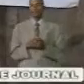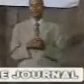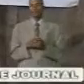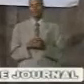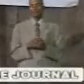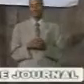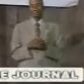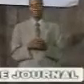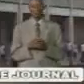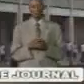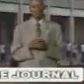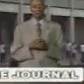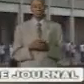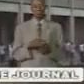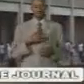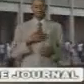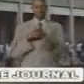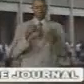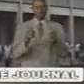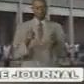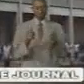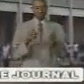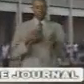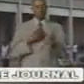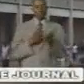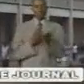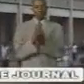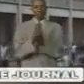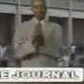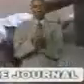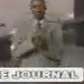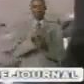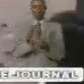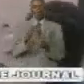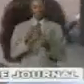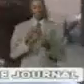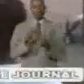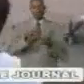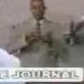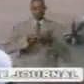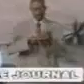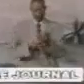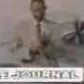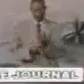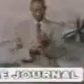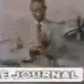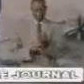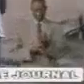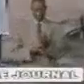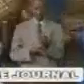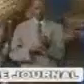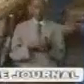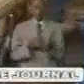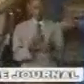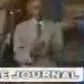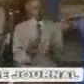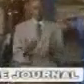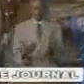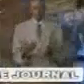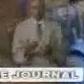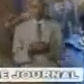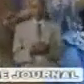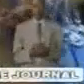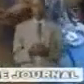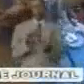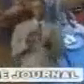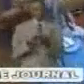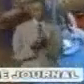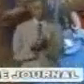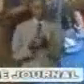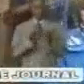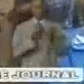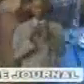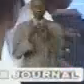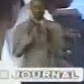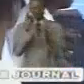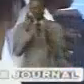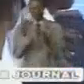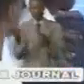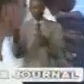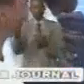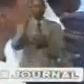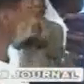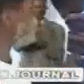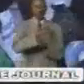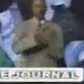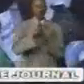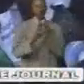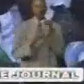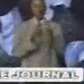Ma vie, mon droit et le mariage d'enfant, thème retenu pour cette première célébration de la Journée internationale de la jeune fille, adoptée par